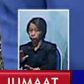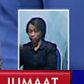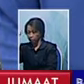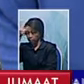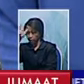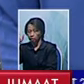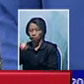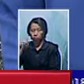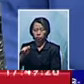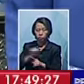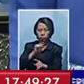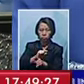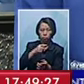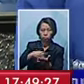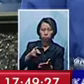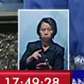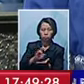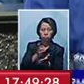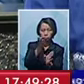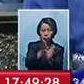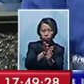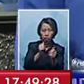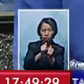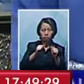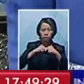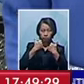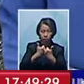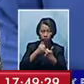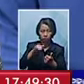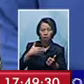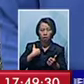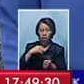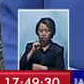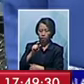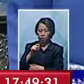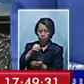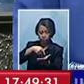perlu menggunakan pembiayaan institusi kewangan atau agensi yang